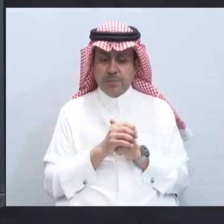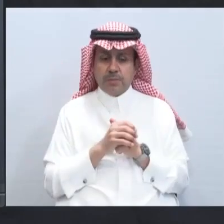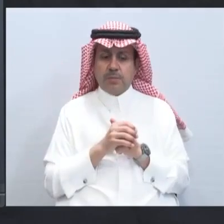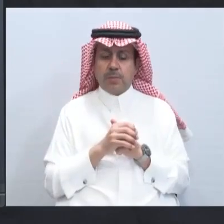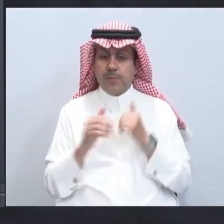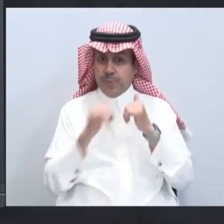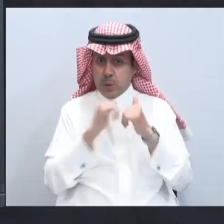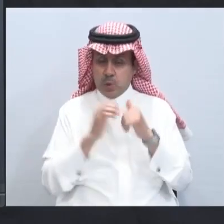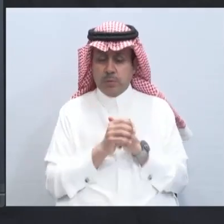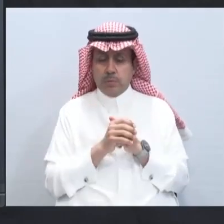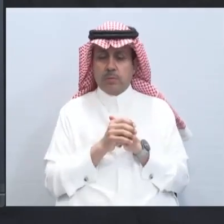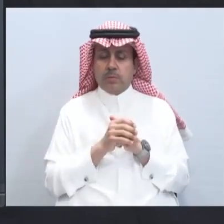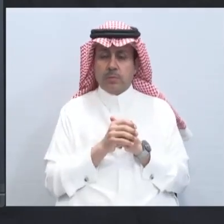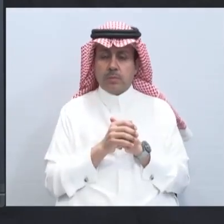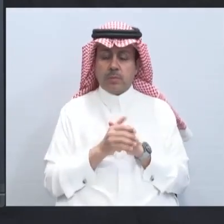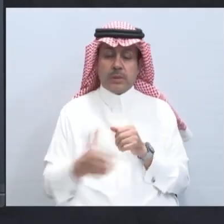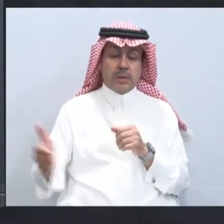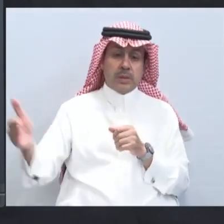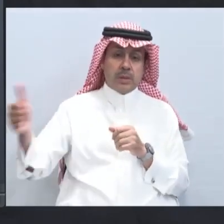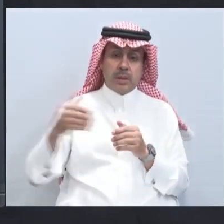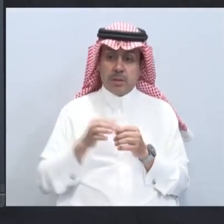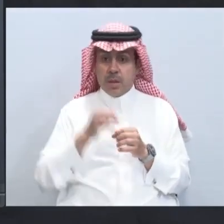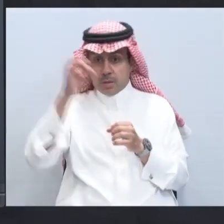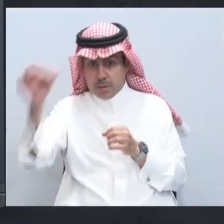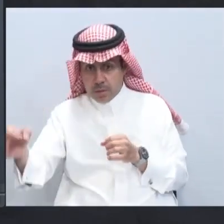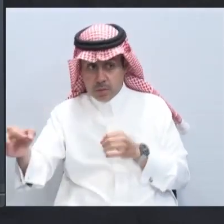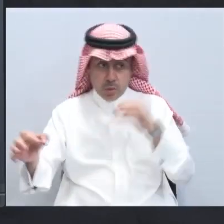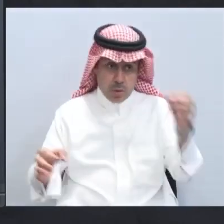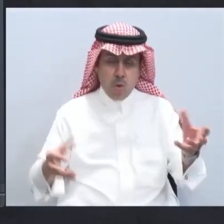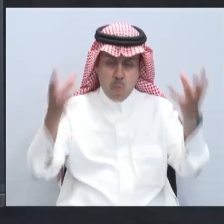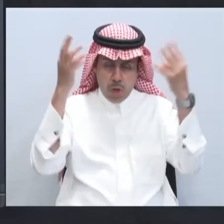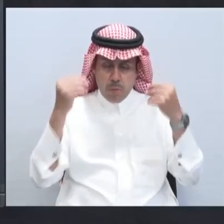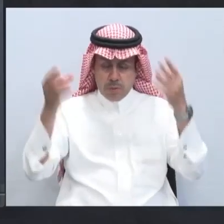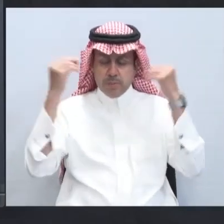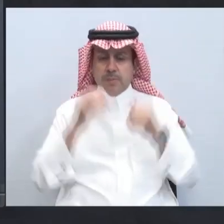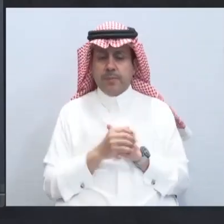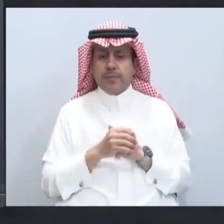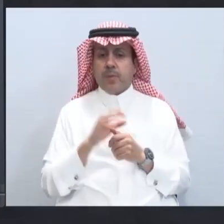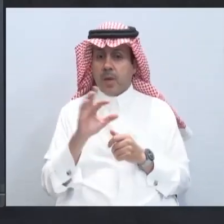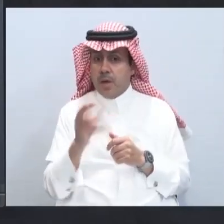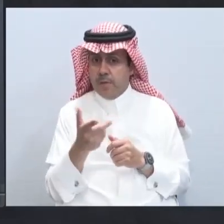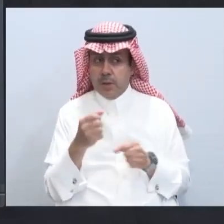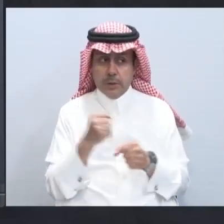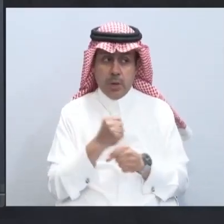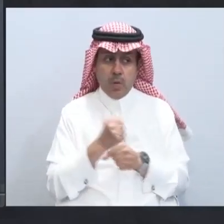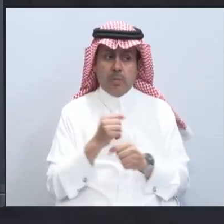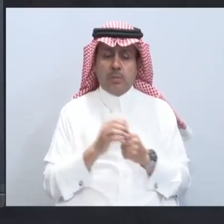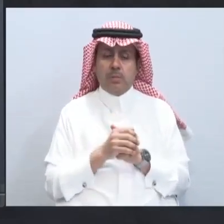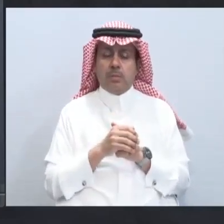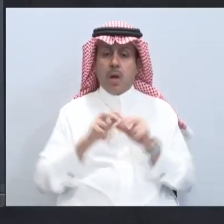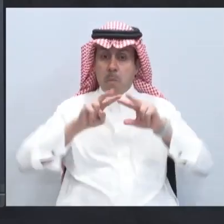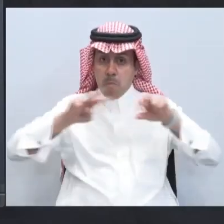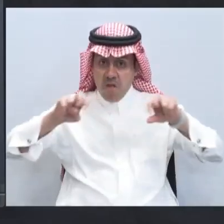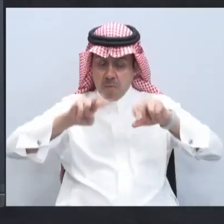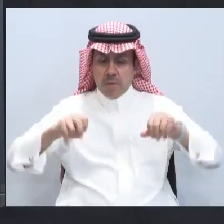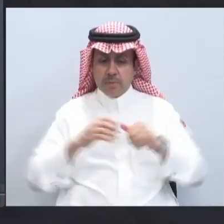اسلوب لكي تصل الى هذه المعلومه يعني بحيث انك كان كيف لك ان تقوم بعمليات البحث